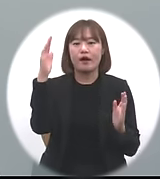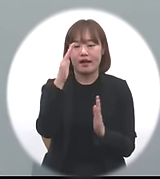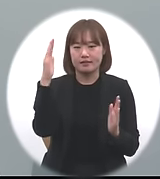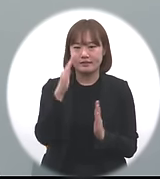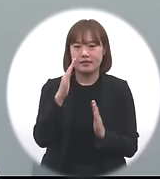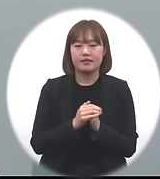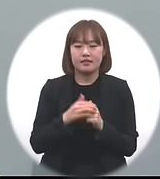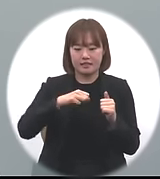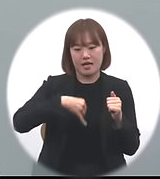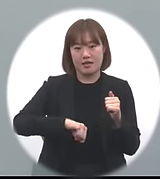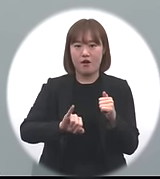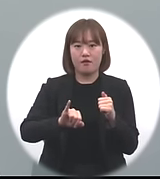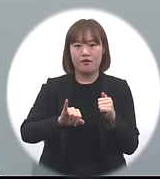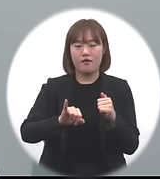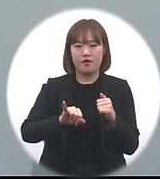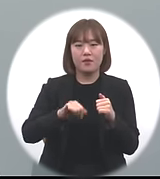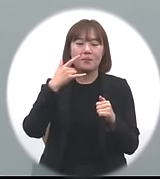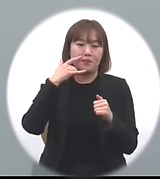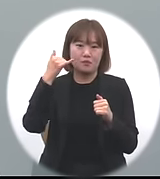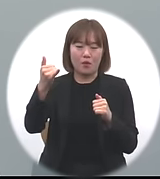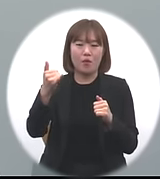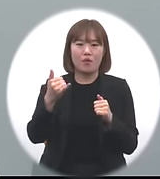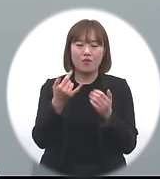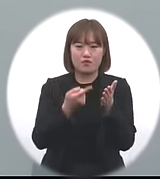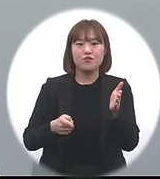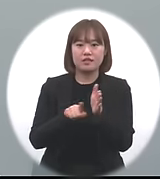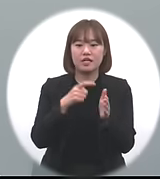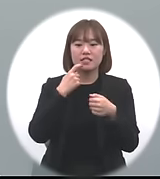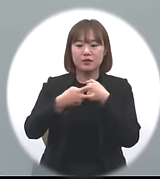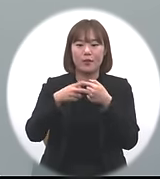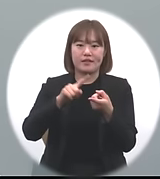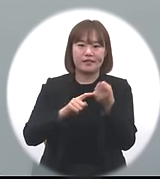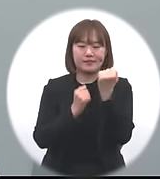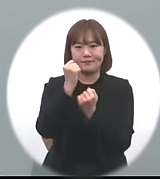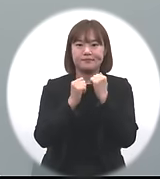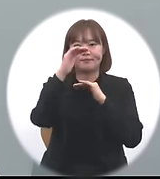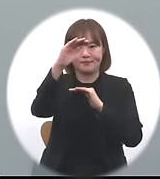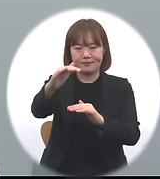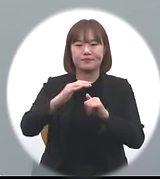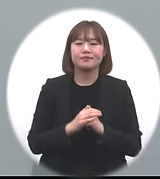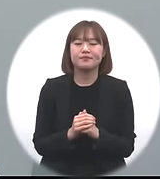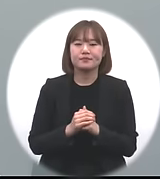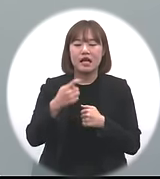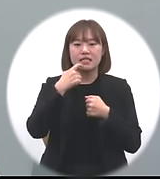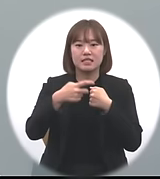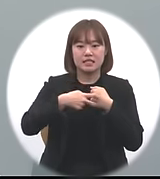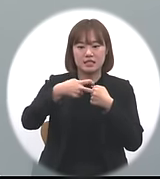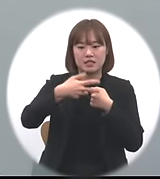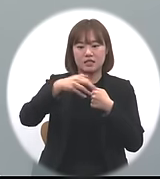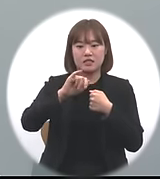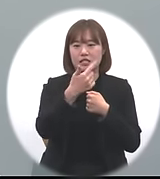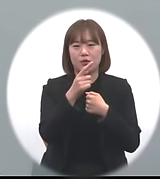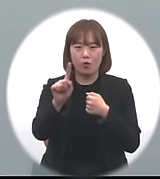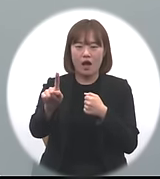학생 뭐 이렇게 자녀분을 두고 계신 보호자분들 대상으로 치과 얘기를 좀 해보려고 합니다. 사실은 치과라는